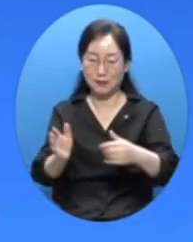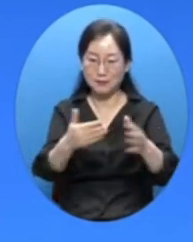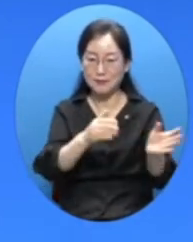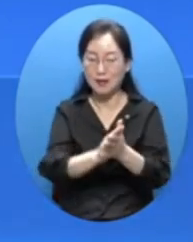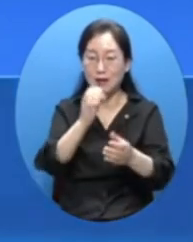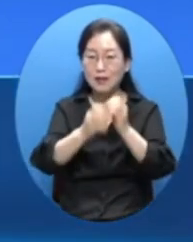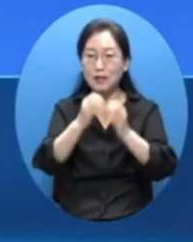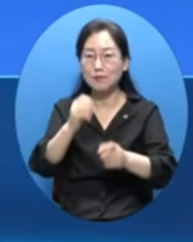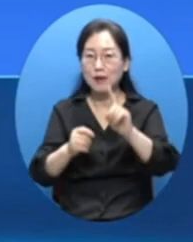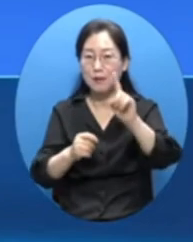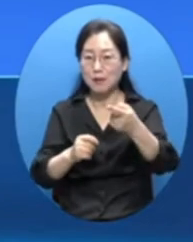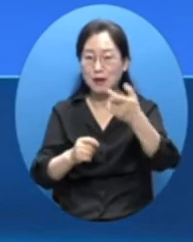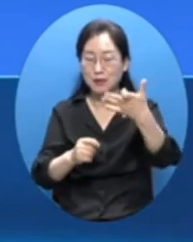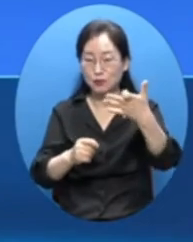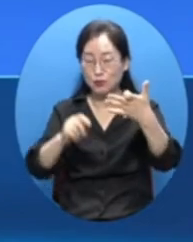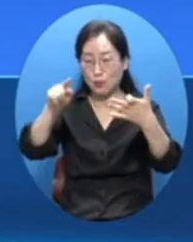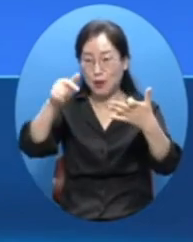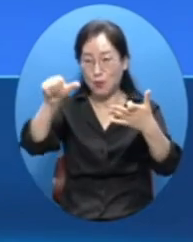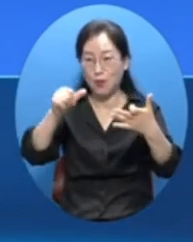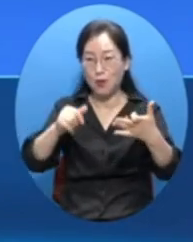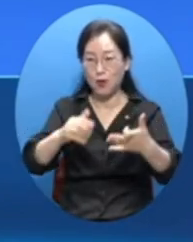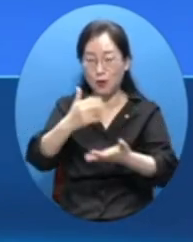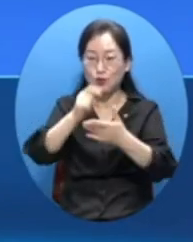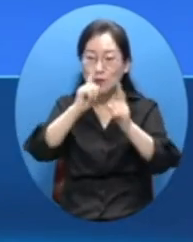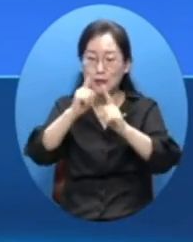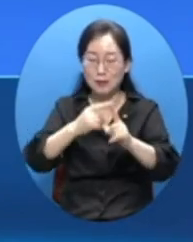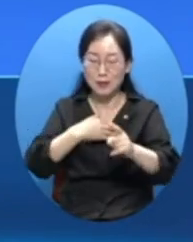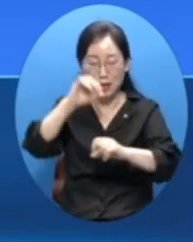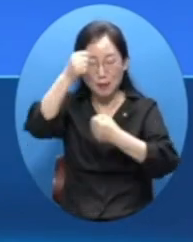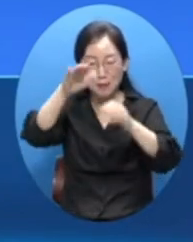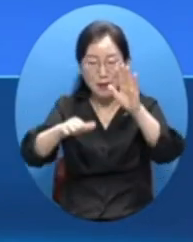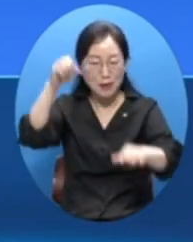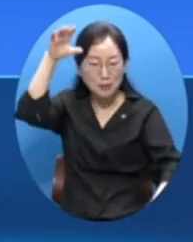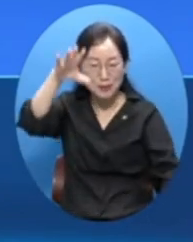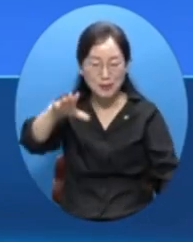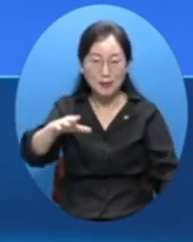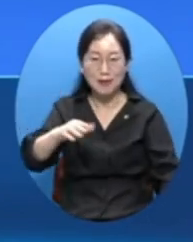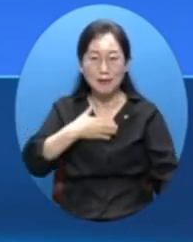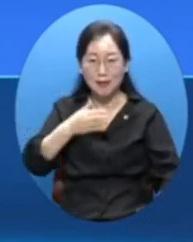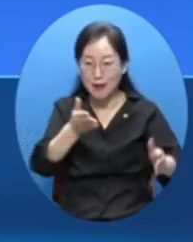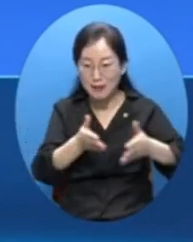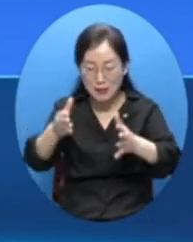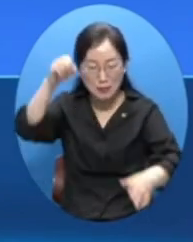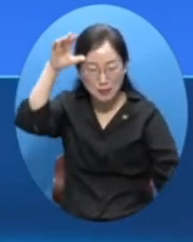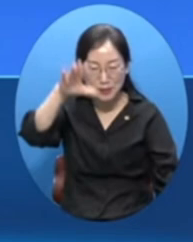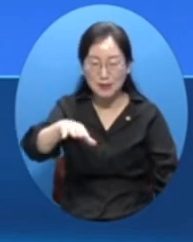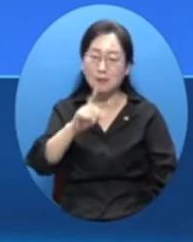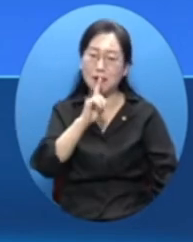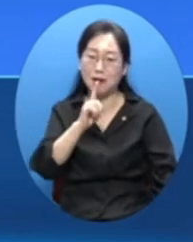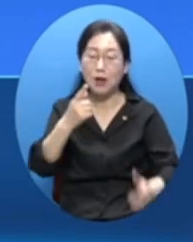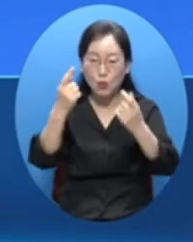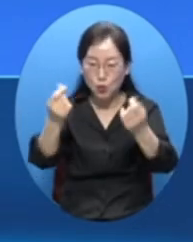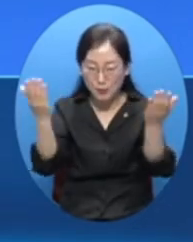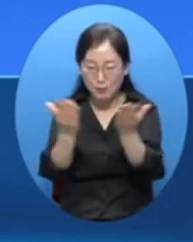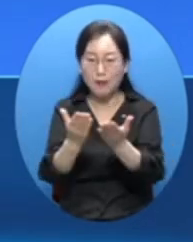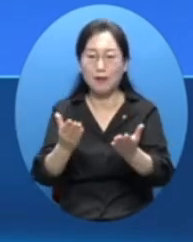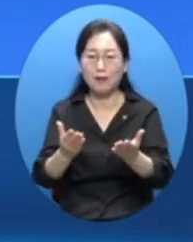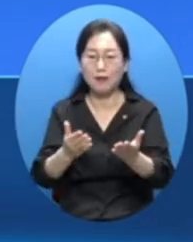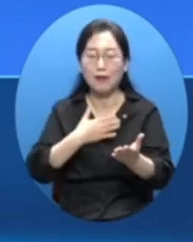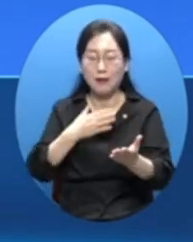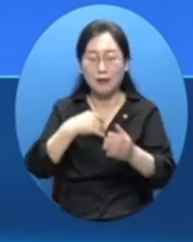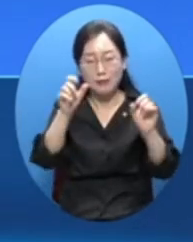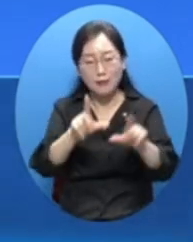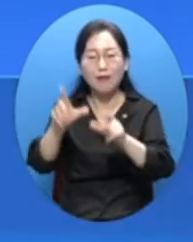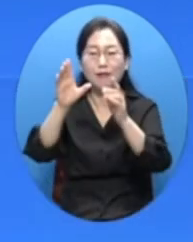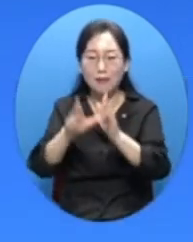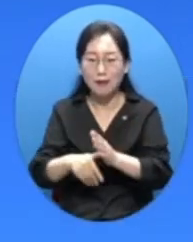119편 105절에 주의 말씀은 내 발의 등이요 내 길의 빛이니이다 그래. 말씀대로 살아가면 이 말이 발이 내